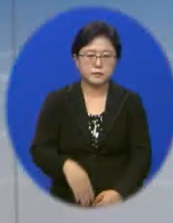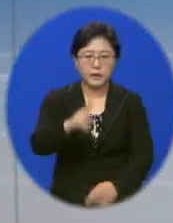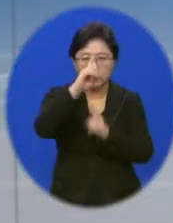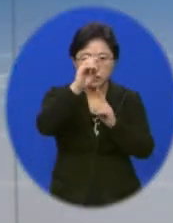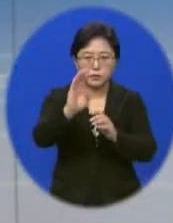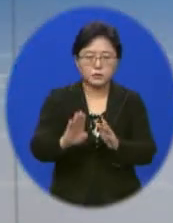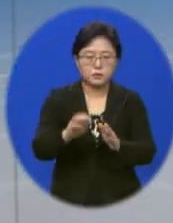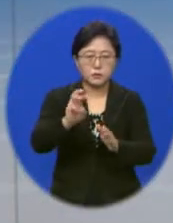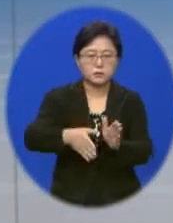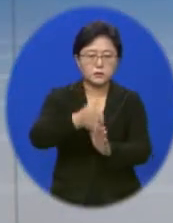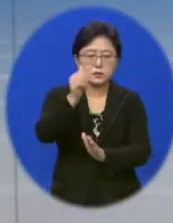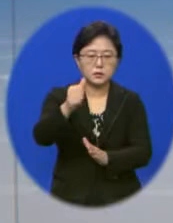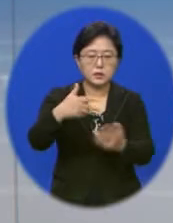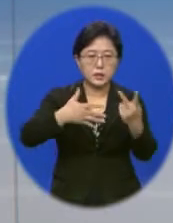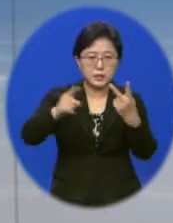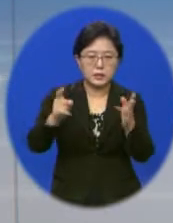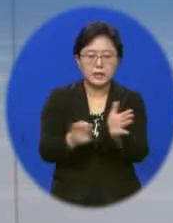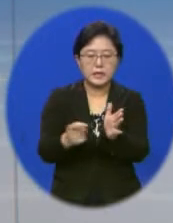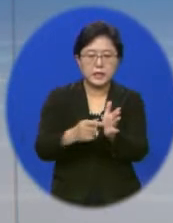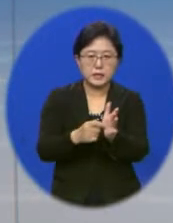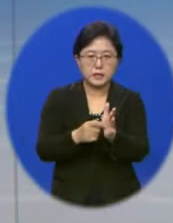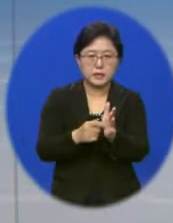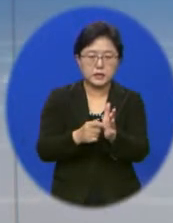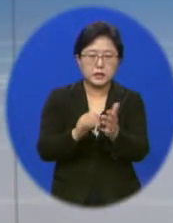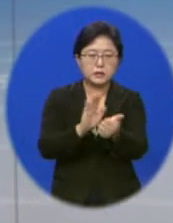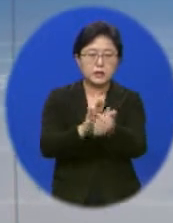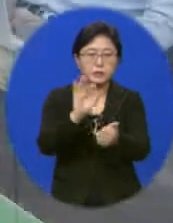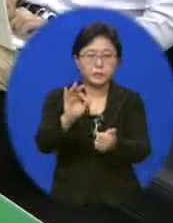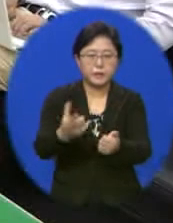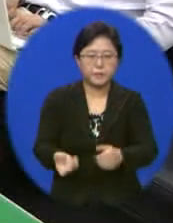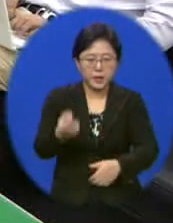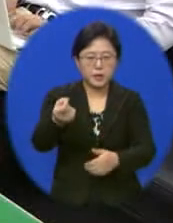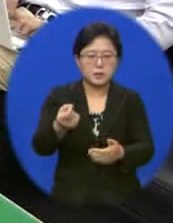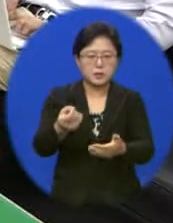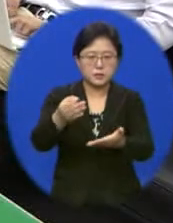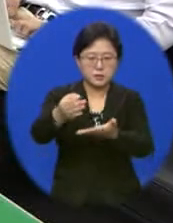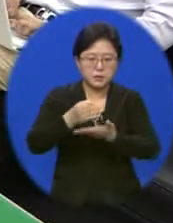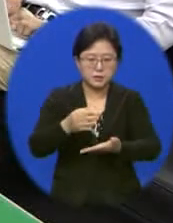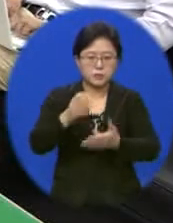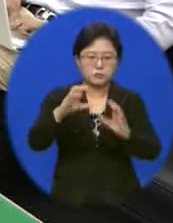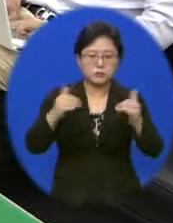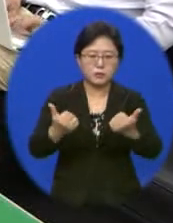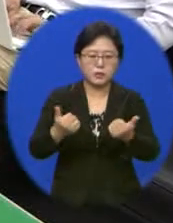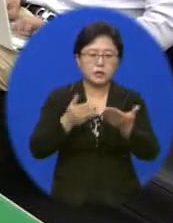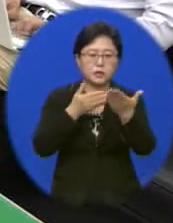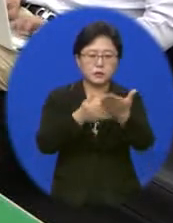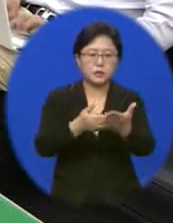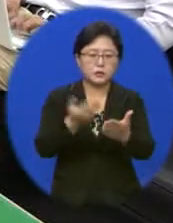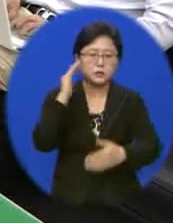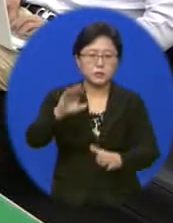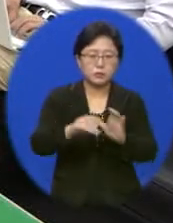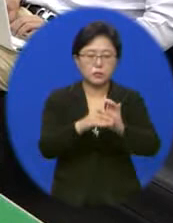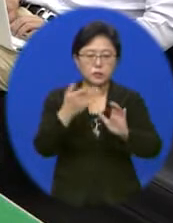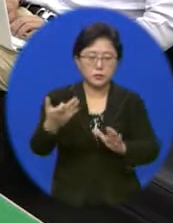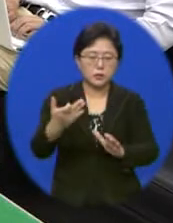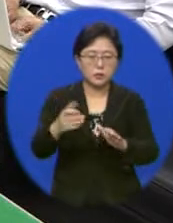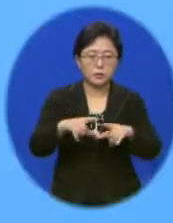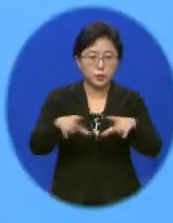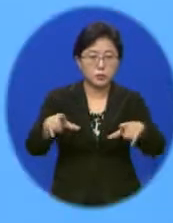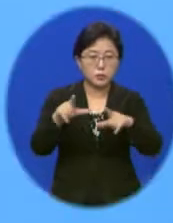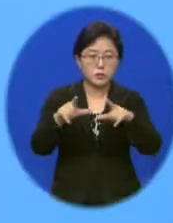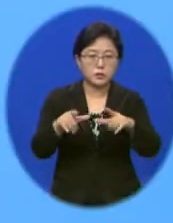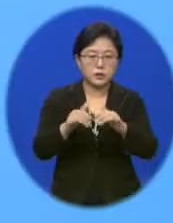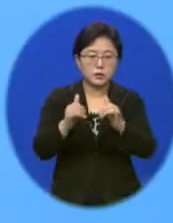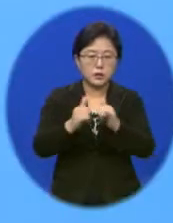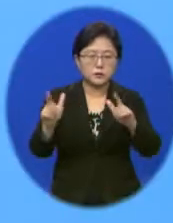이용섭 광주시장이 2차 긴급재난지원금 조기 지급을 국회에 요청했습니다. 이 시장은 최근 코로나19로 서민 경제